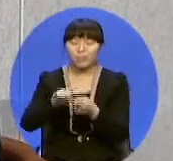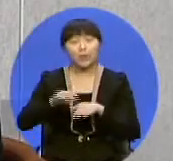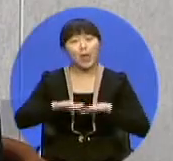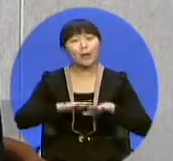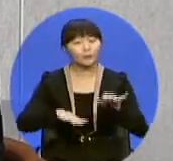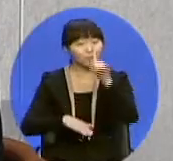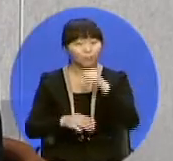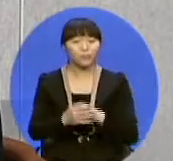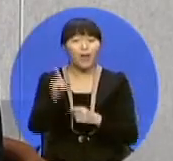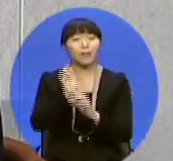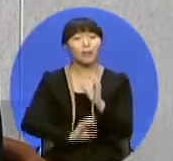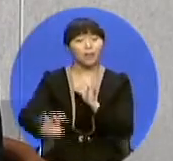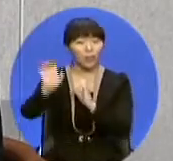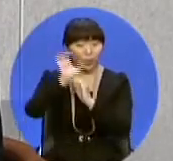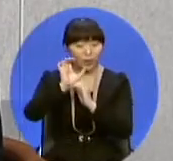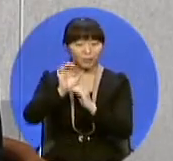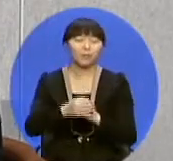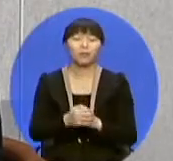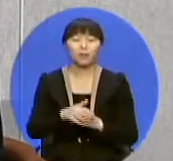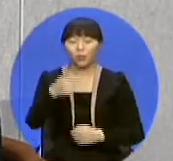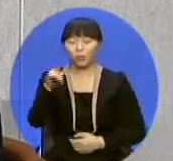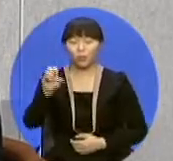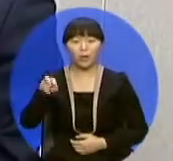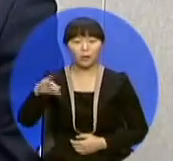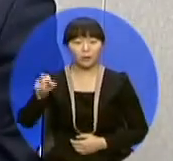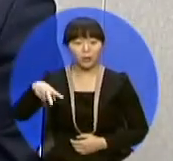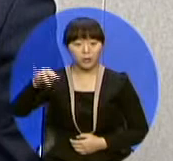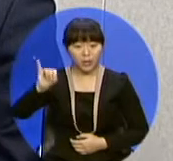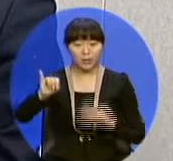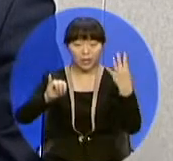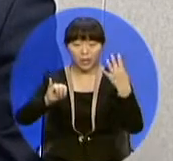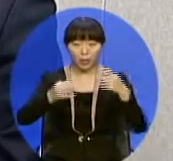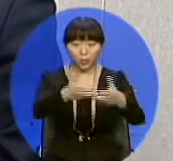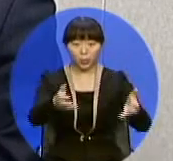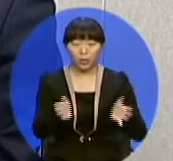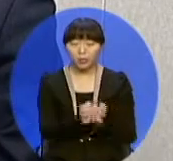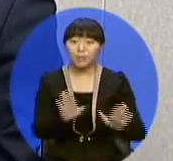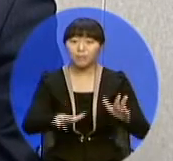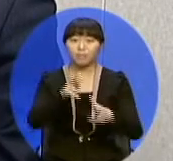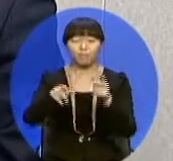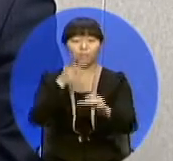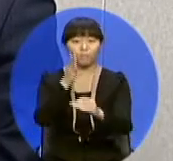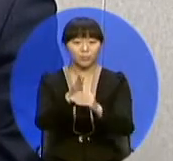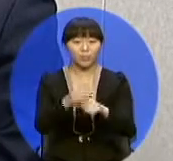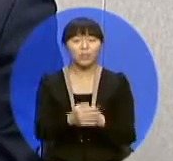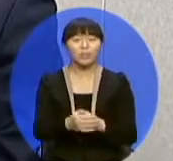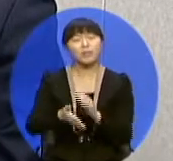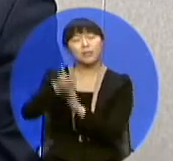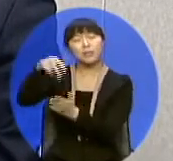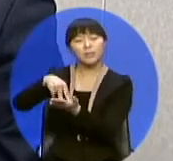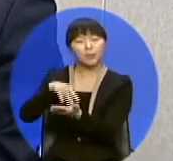있고 한 가지만 더 덧붙인다면 광명시가 현재 4개 동에서 복지동 사업을 하고 있는데 또 시